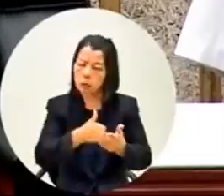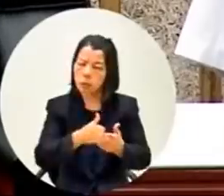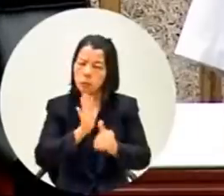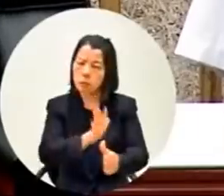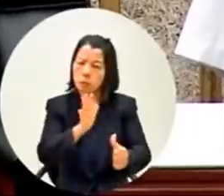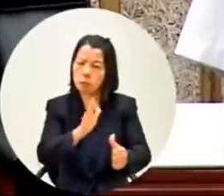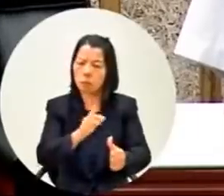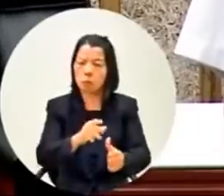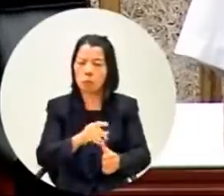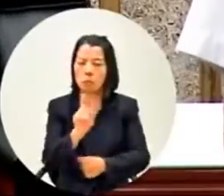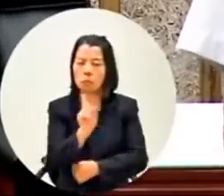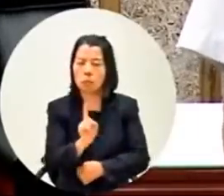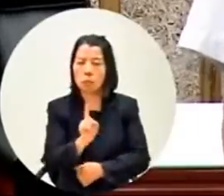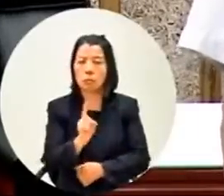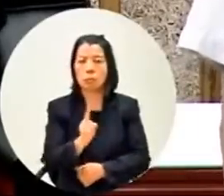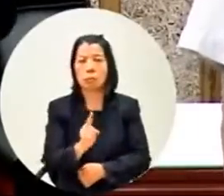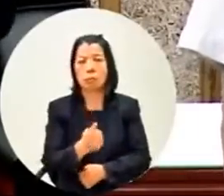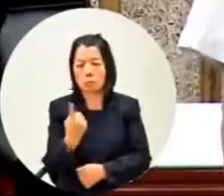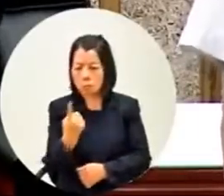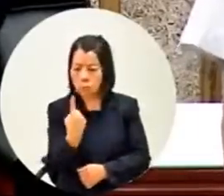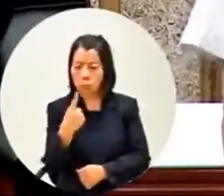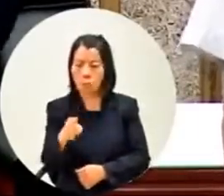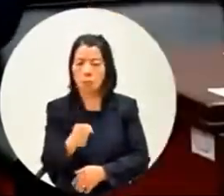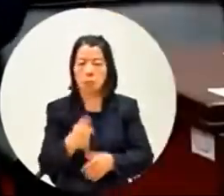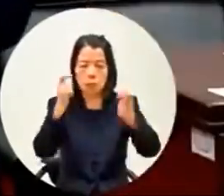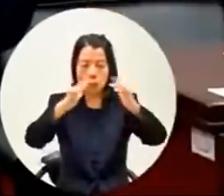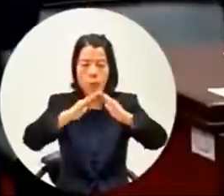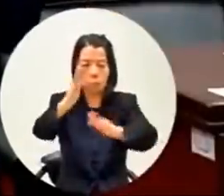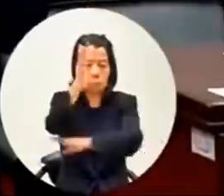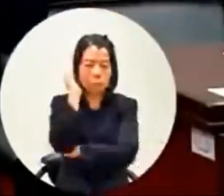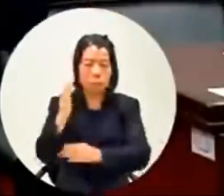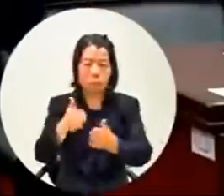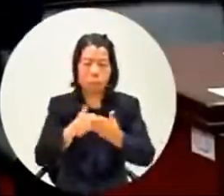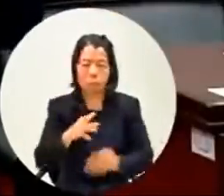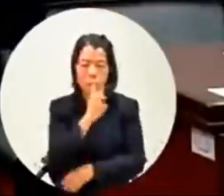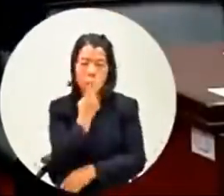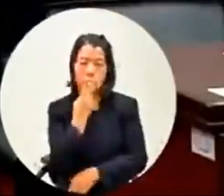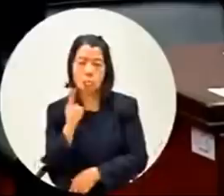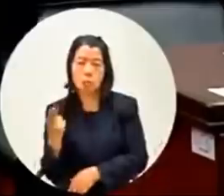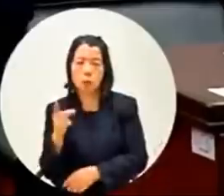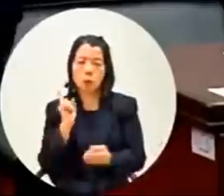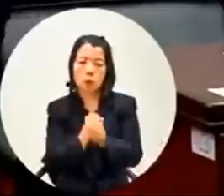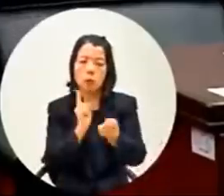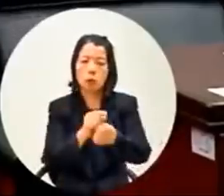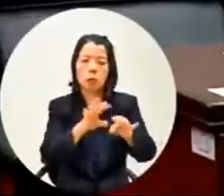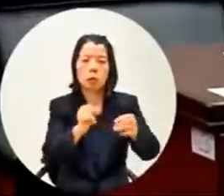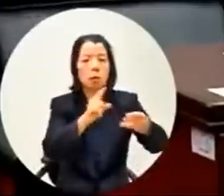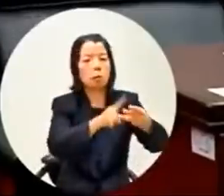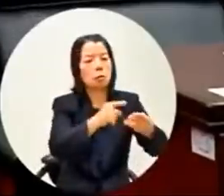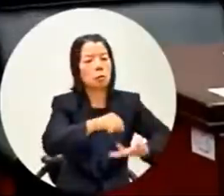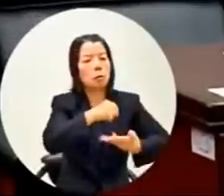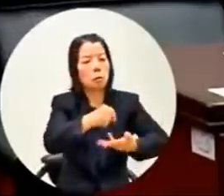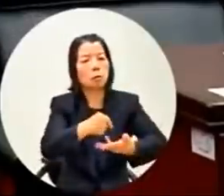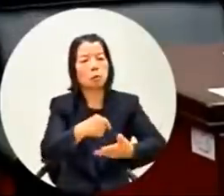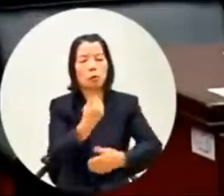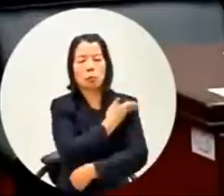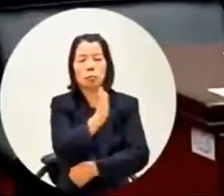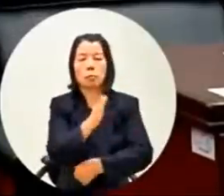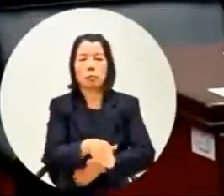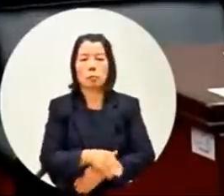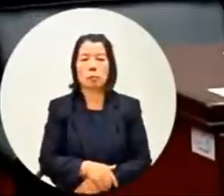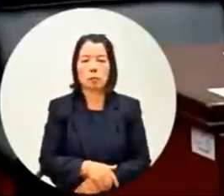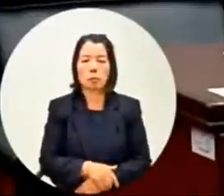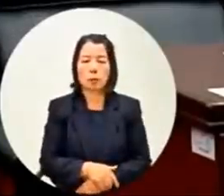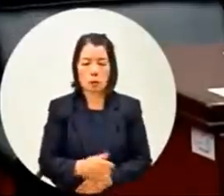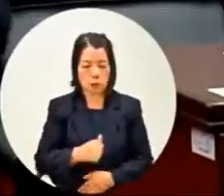由，高雄市政府出尔反尔，连地主的意见都不甩，显然早就